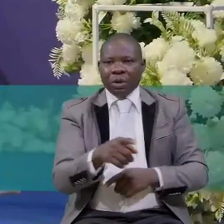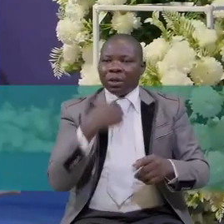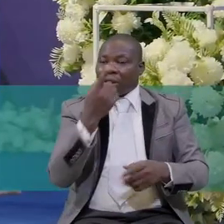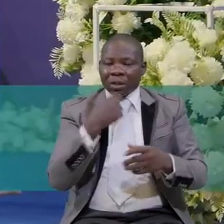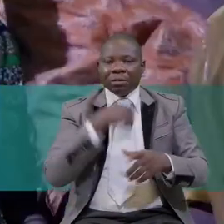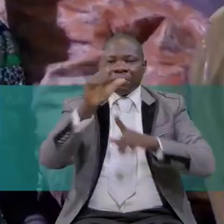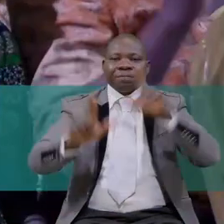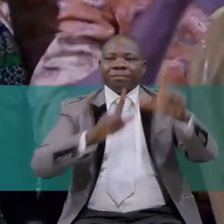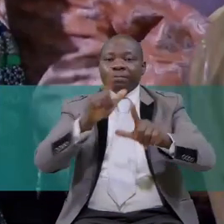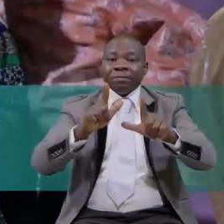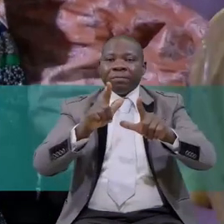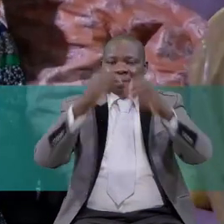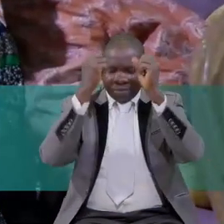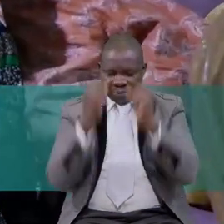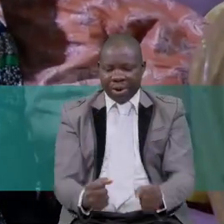dites-moi,